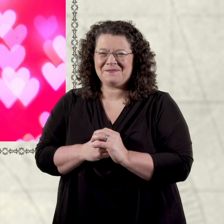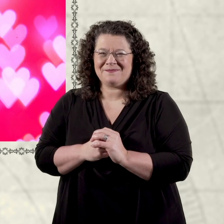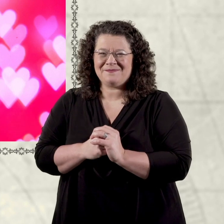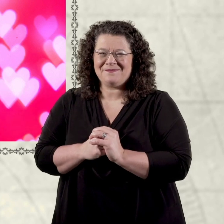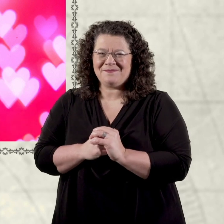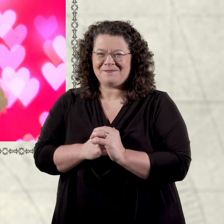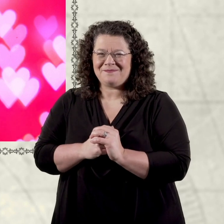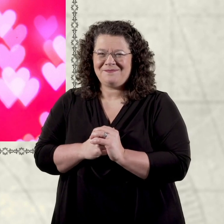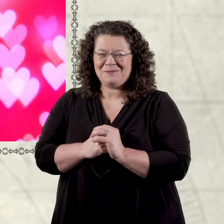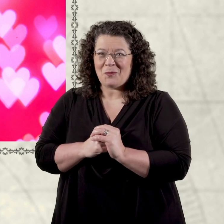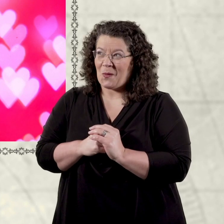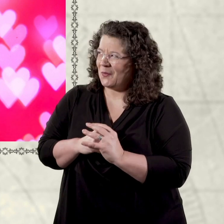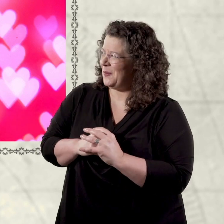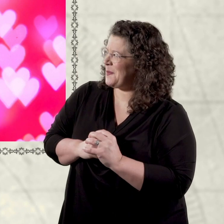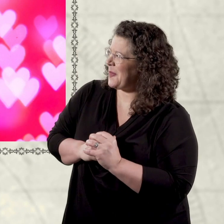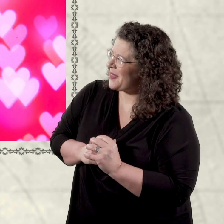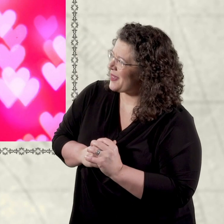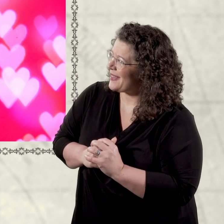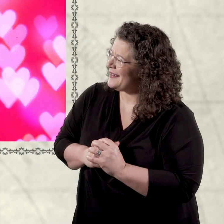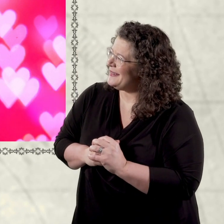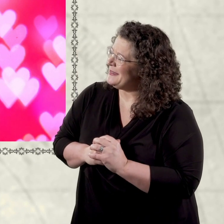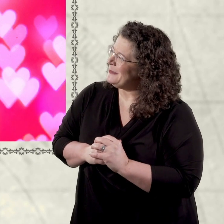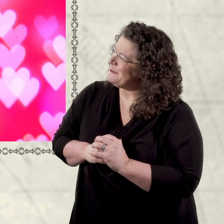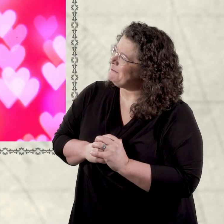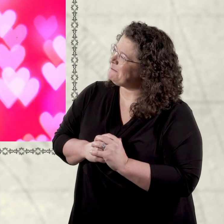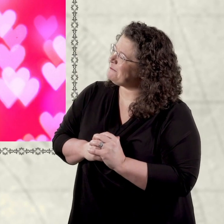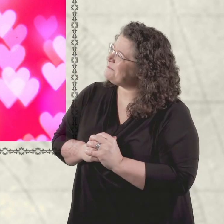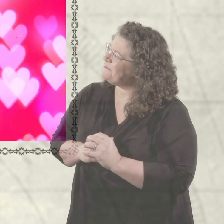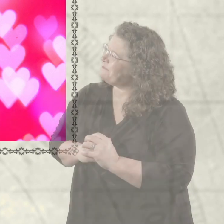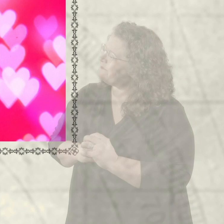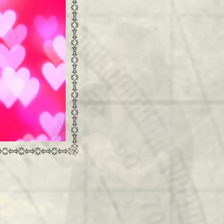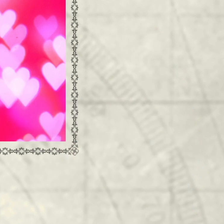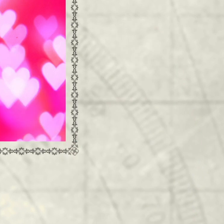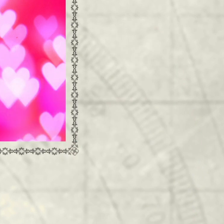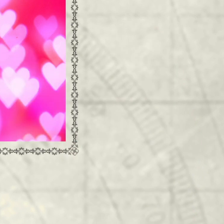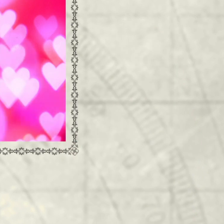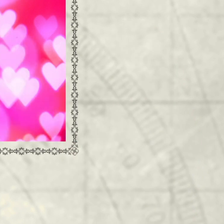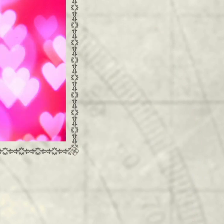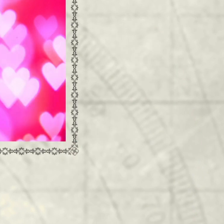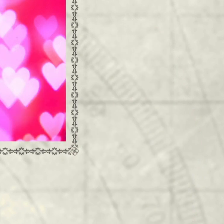Ooh.